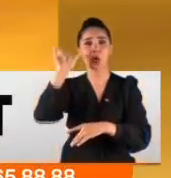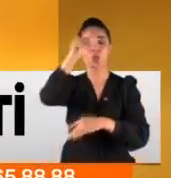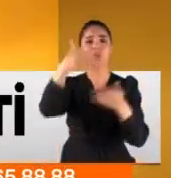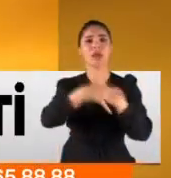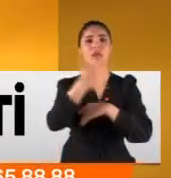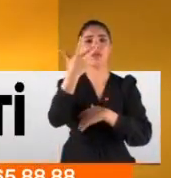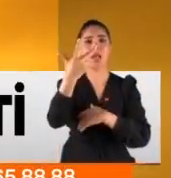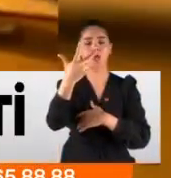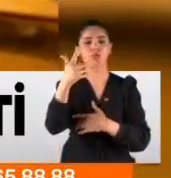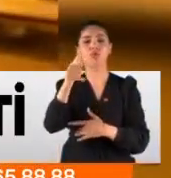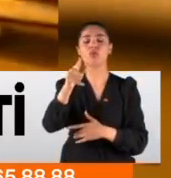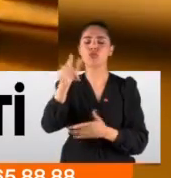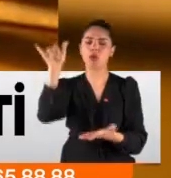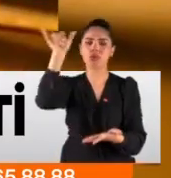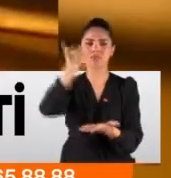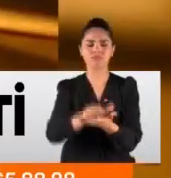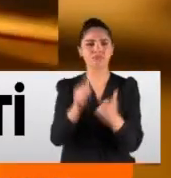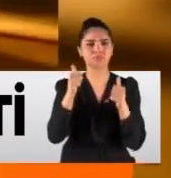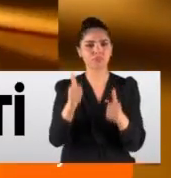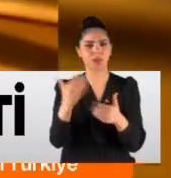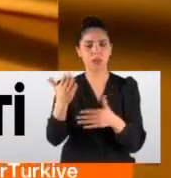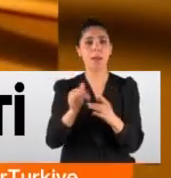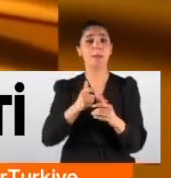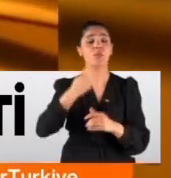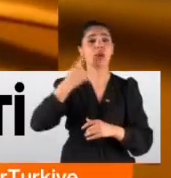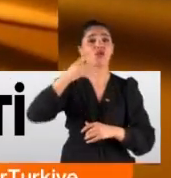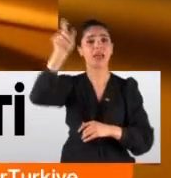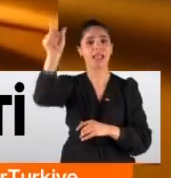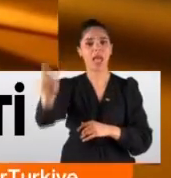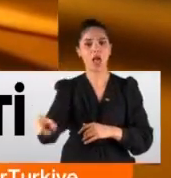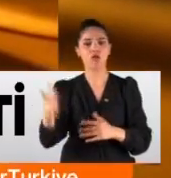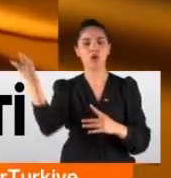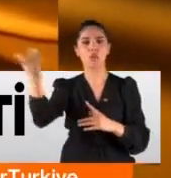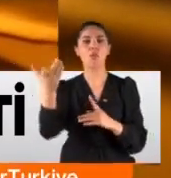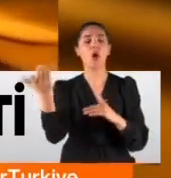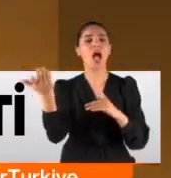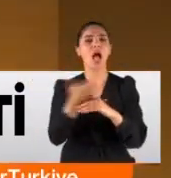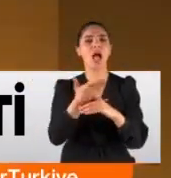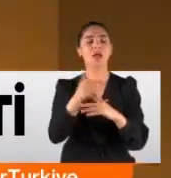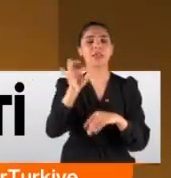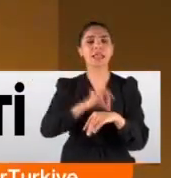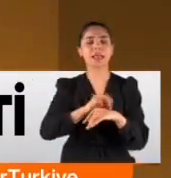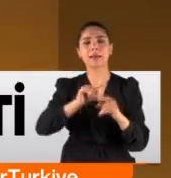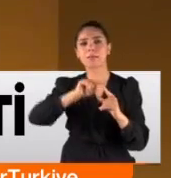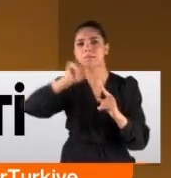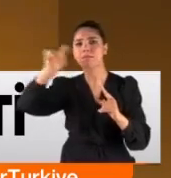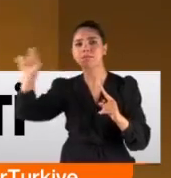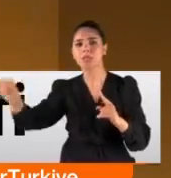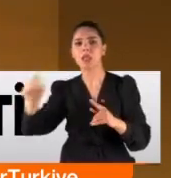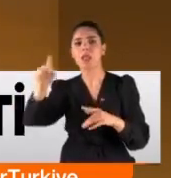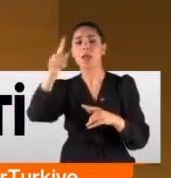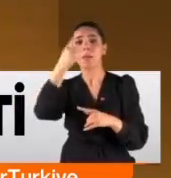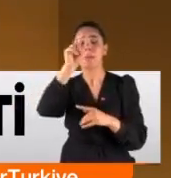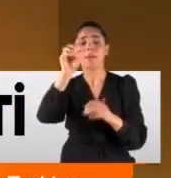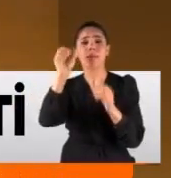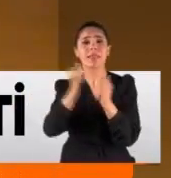sıralarında sorunsuzca piste iniş yaptı. Başkan Erdoğan ve hain girişimin ilk dakikalarından itibaren bir an olsun bile